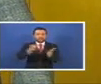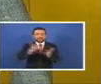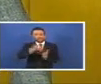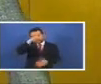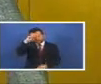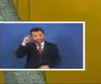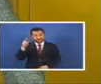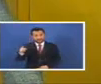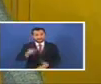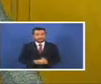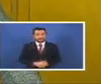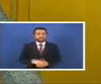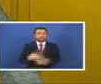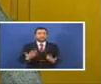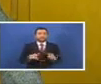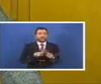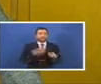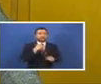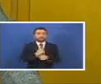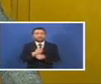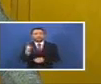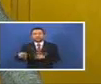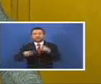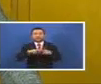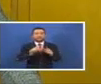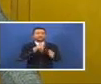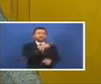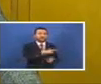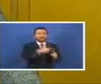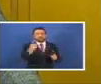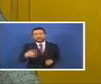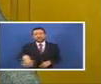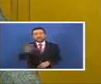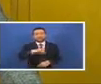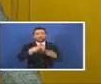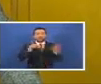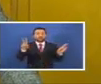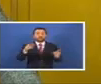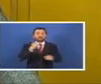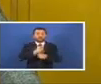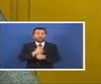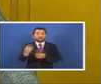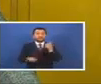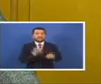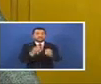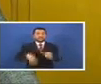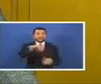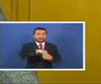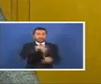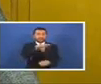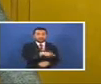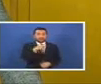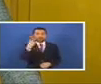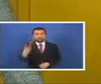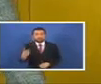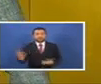emekçilerine, Kadri Gürsel'den Ahmet Şık'a kadar, Özgür Gündem çalışanlarından